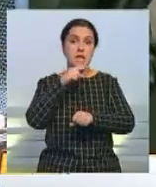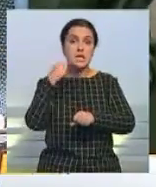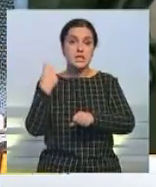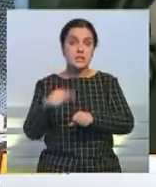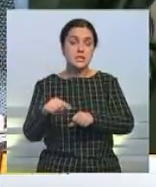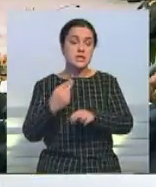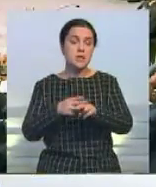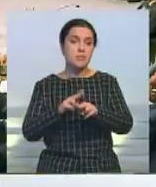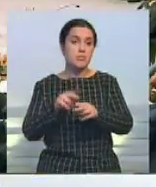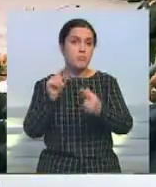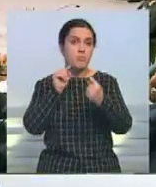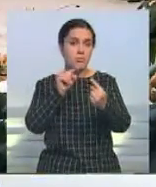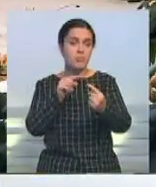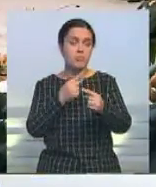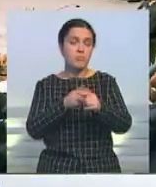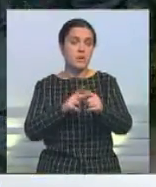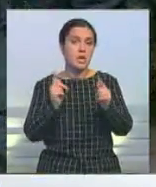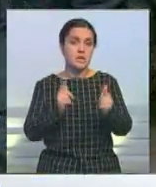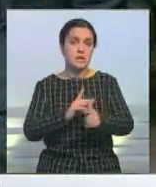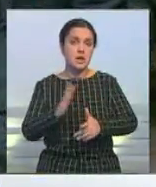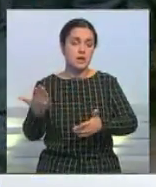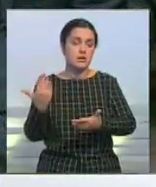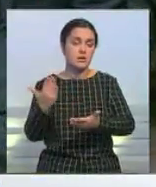же раскритиковала их доклад.